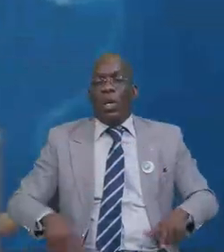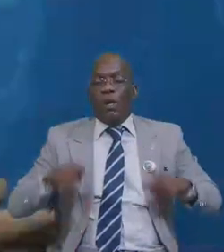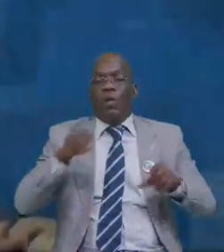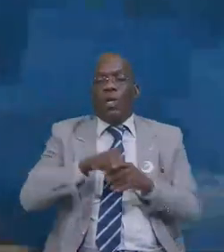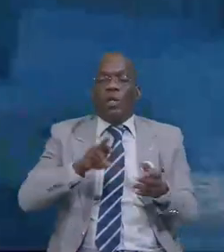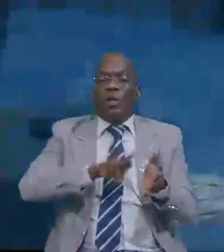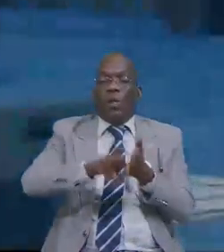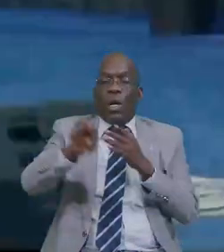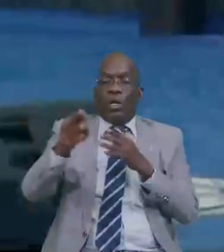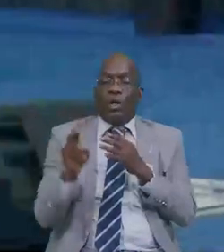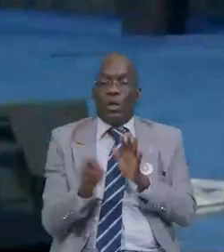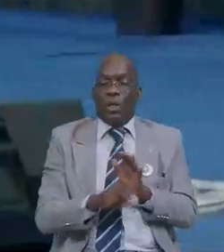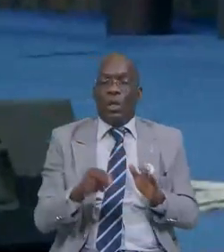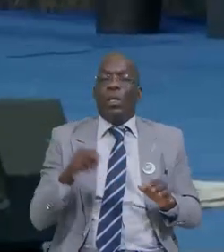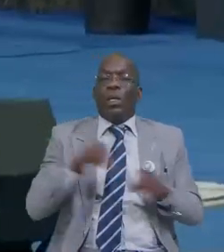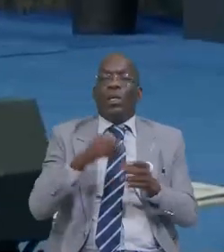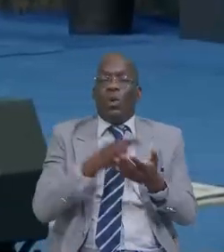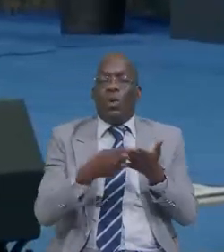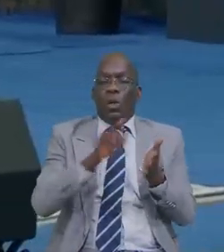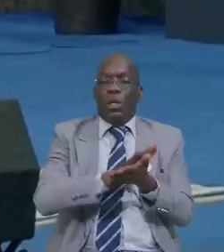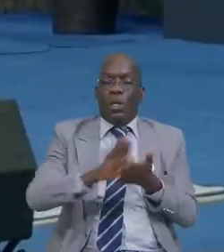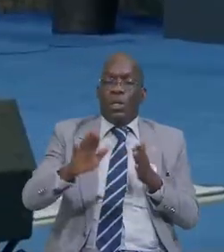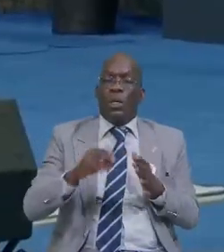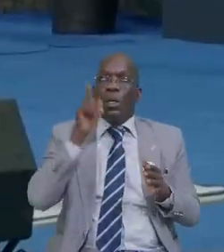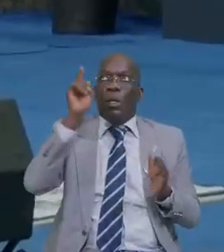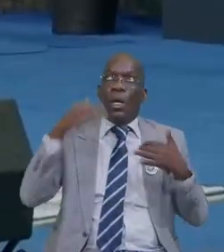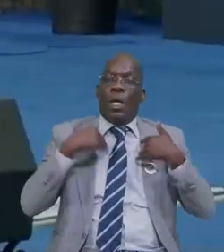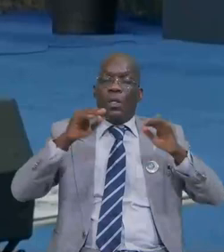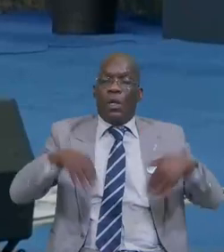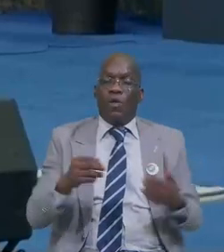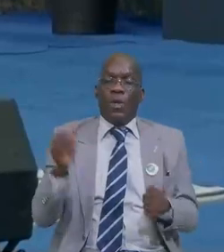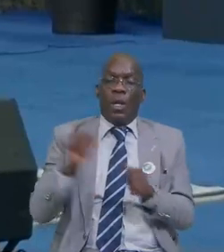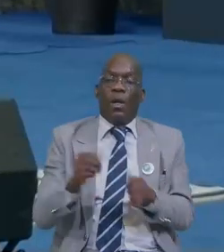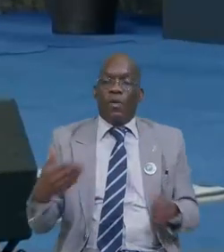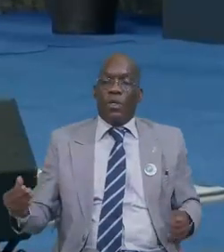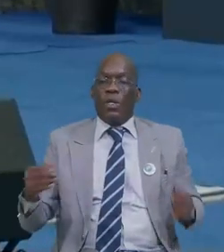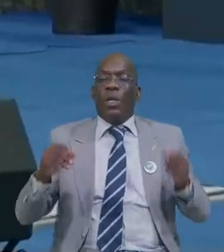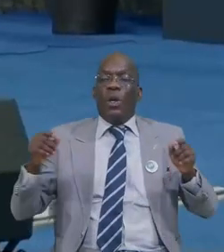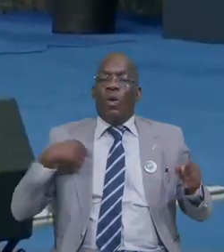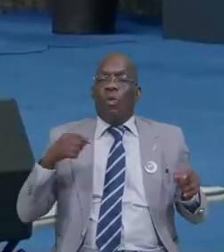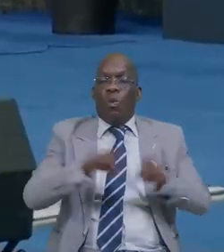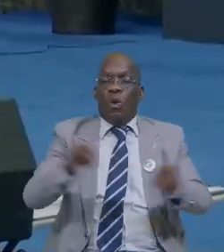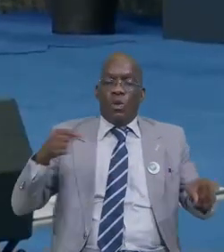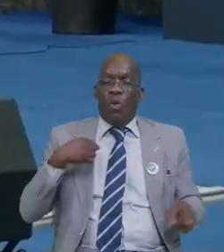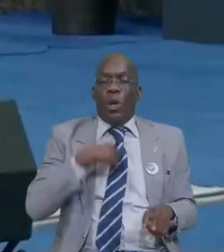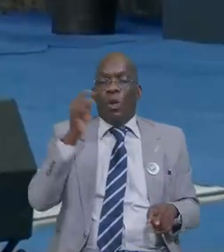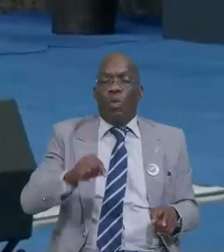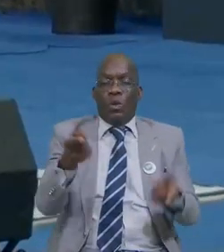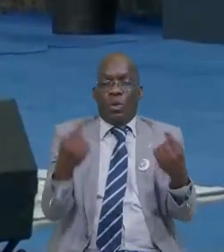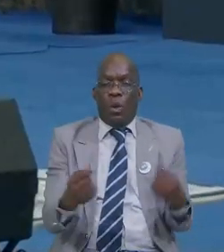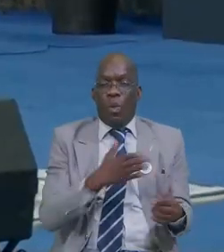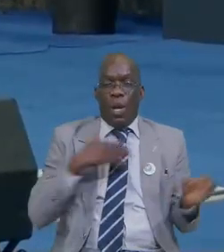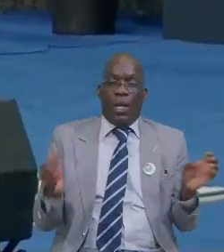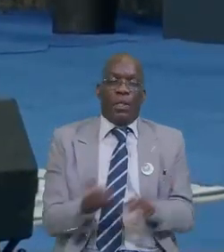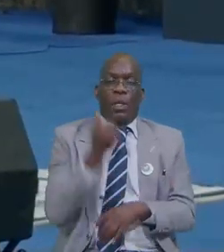justice, dans la piété. Il nous l'a donné. Mais nous devons venir et prendre